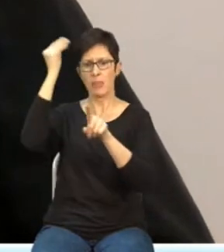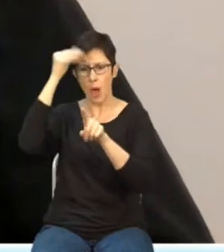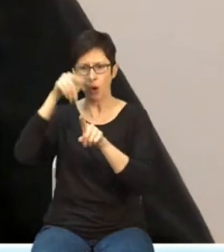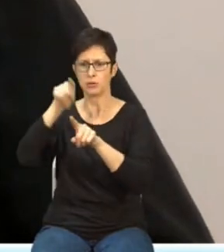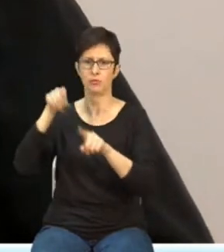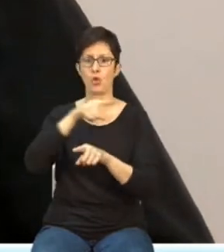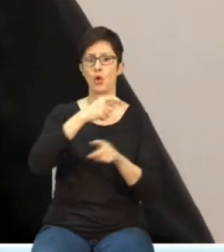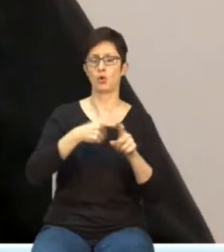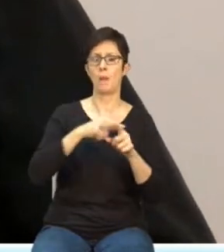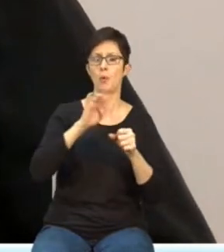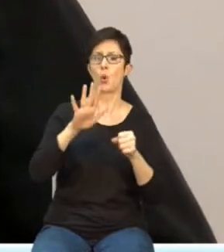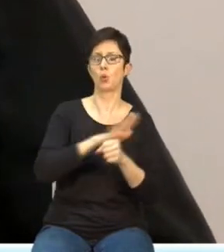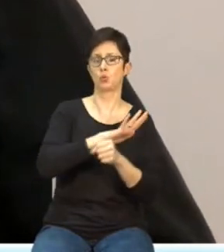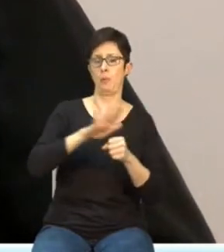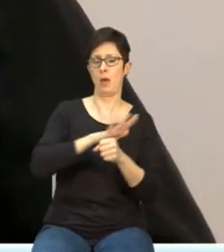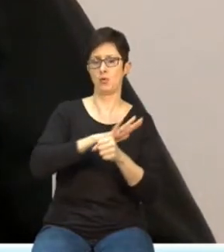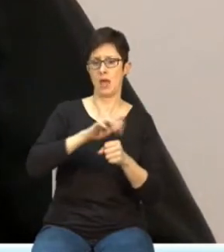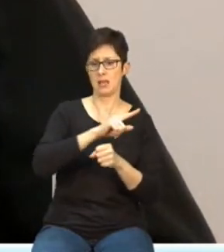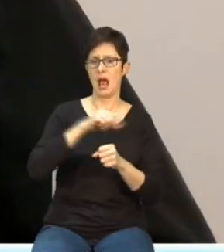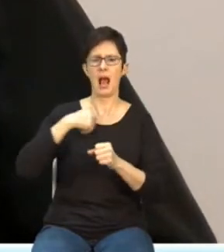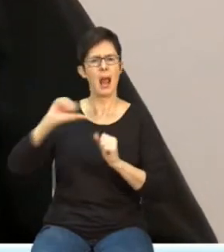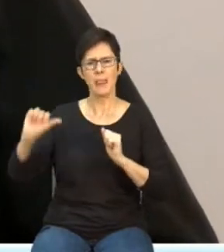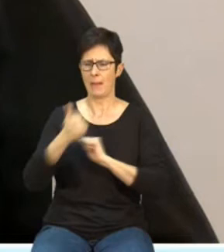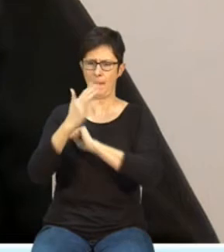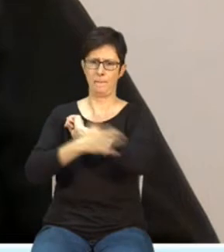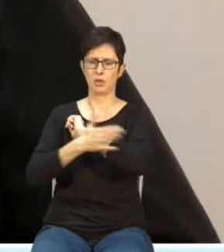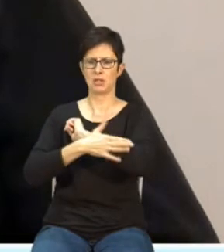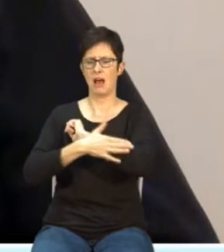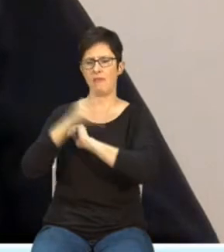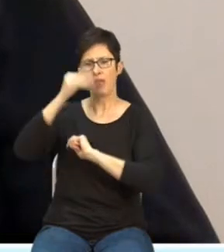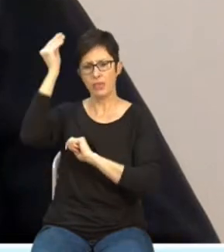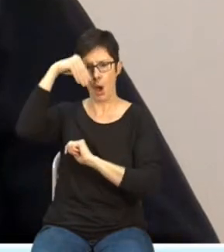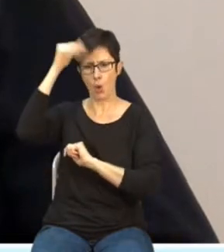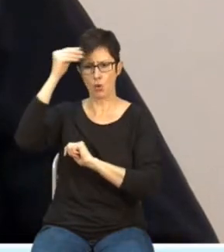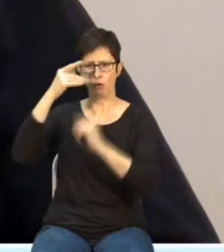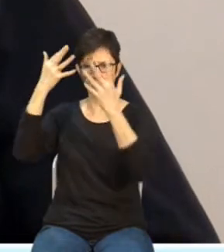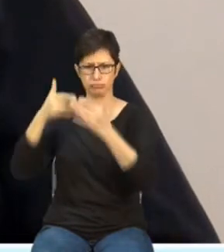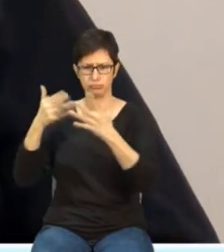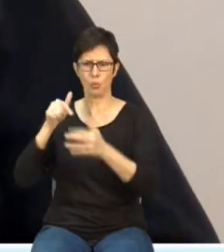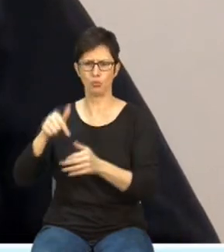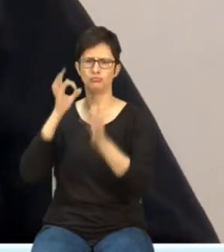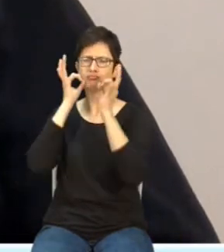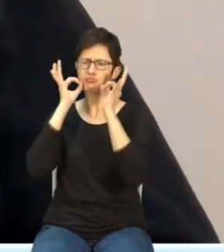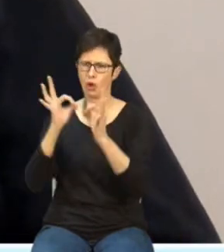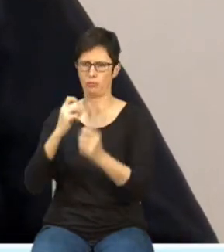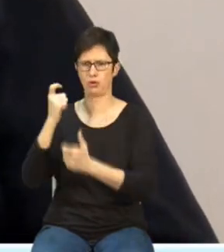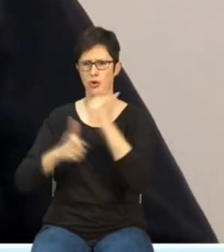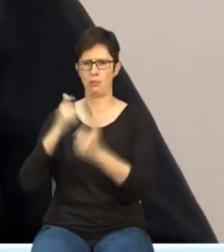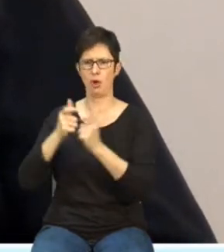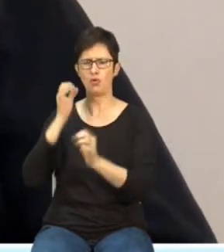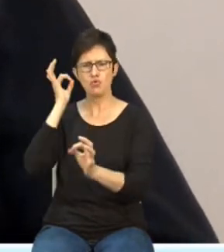uzupełnienie naszych prac ale musimy wyjść od nauki podstawy naukowe muszą być rzetelne muszą